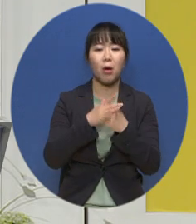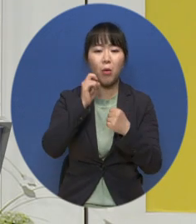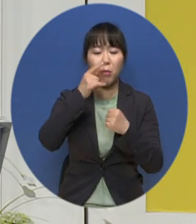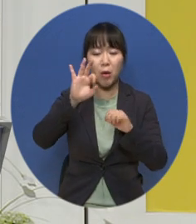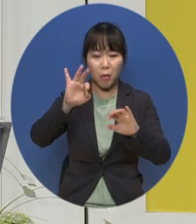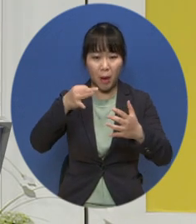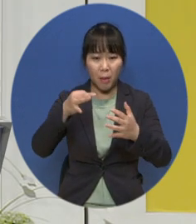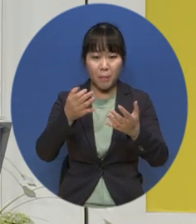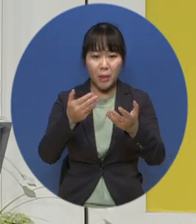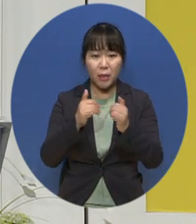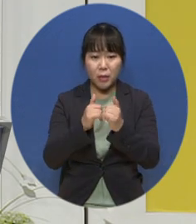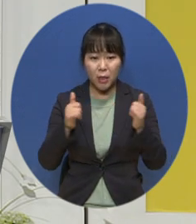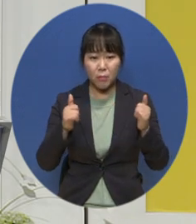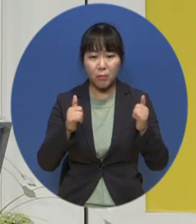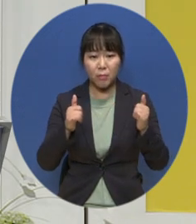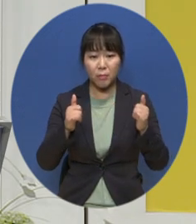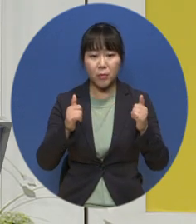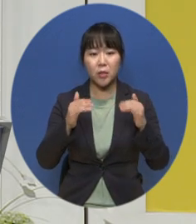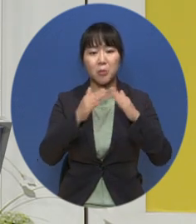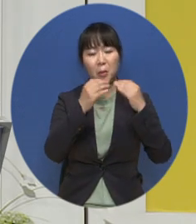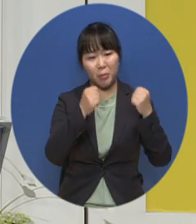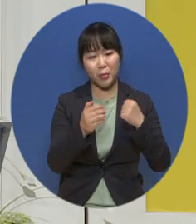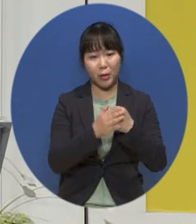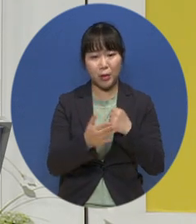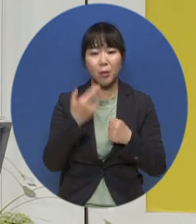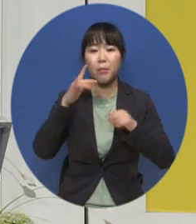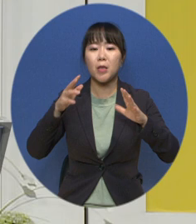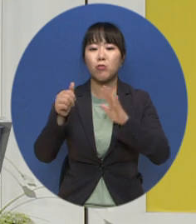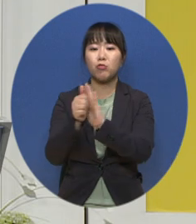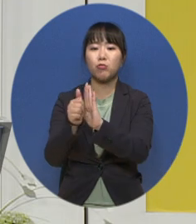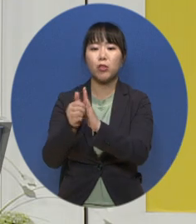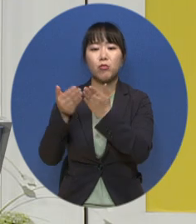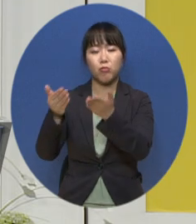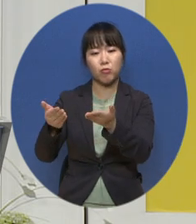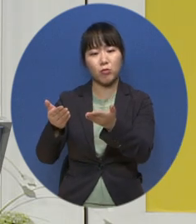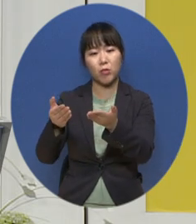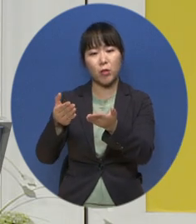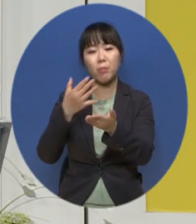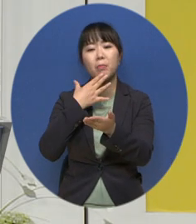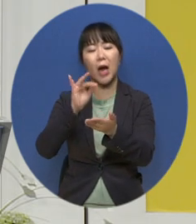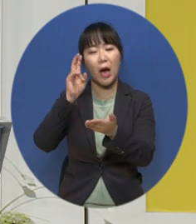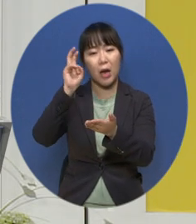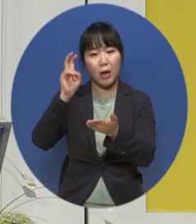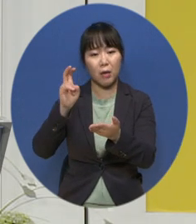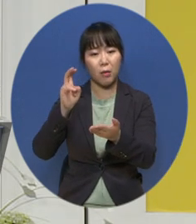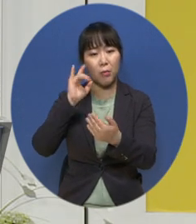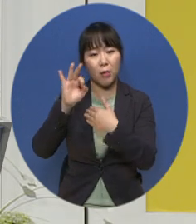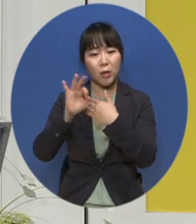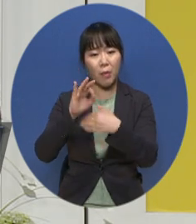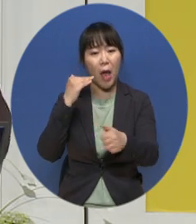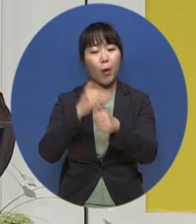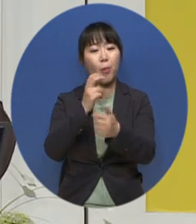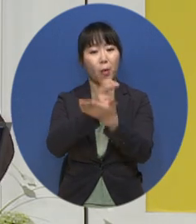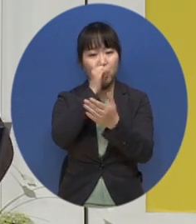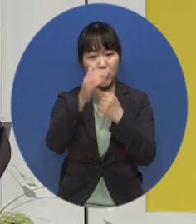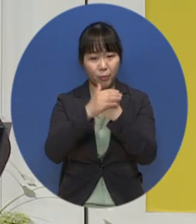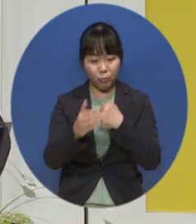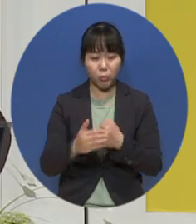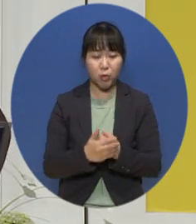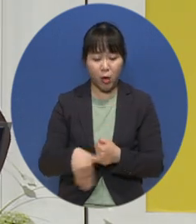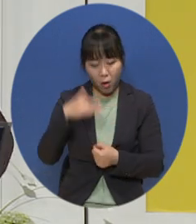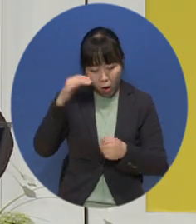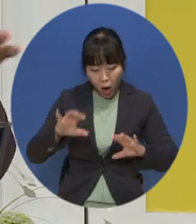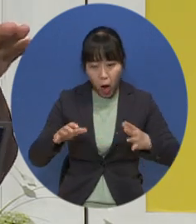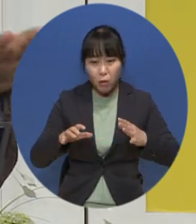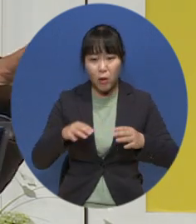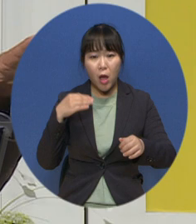받아도 사는 3개 거기에 미국은 제 지원한 게 맞는지 몰라요 요구해 오고 법이 있어 있겠네요 올만에 해오고 도 없어